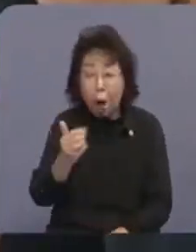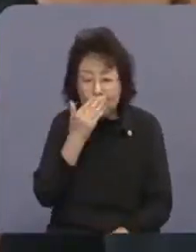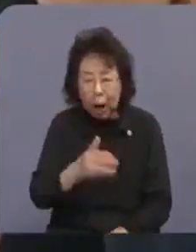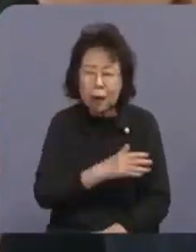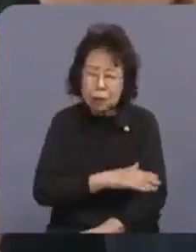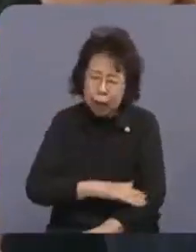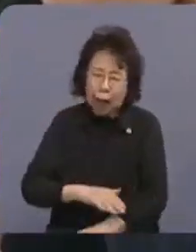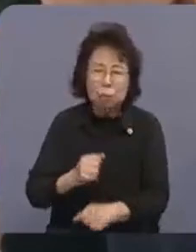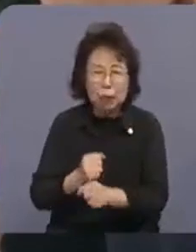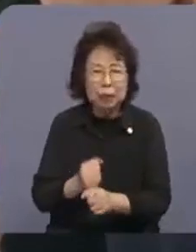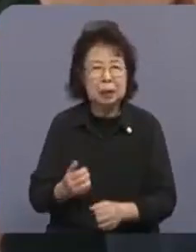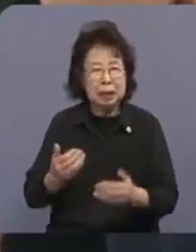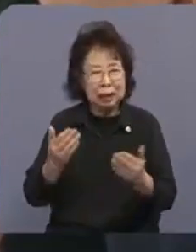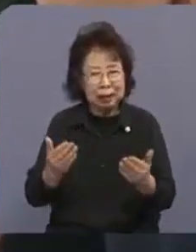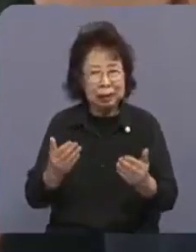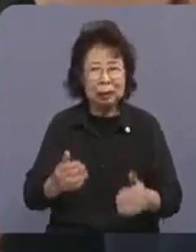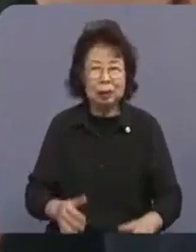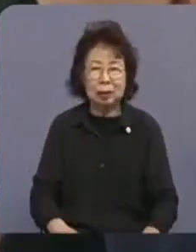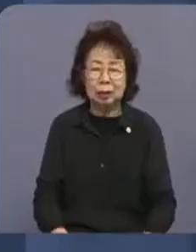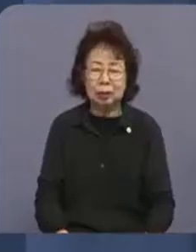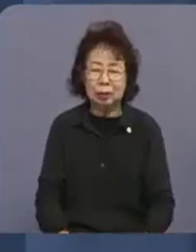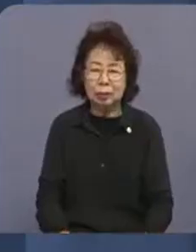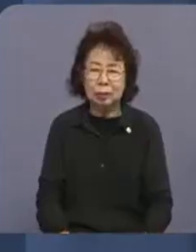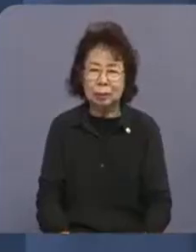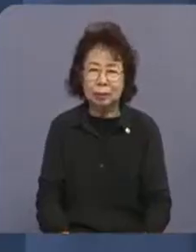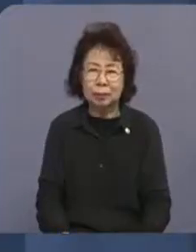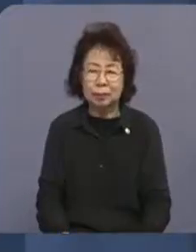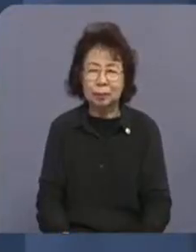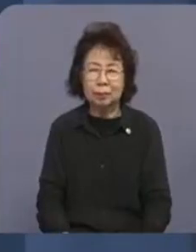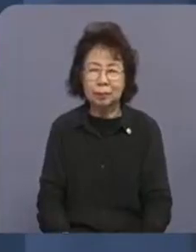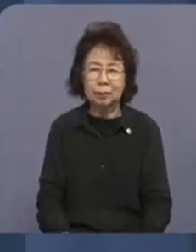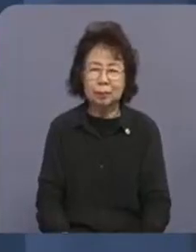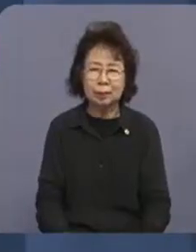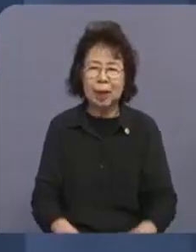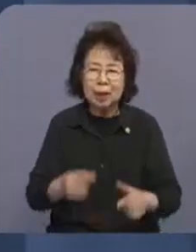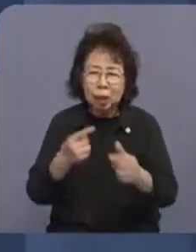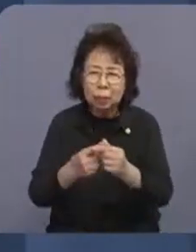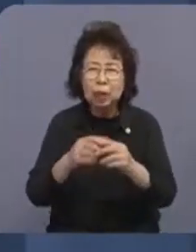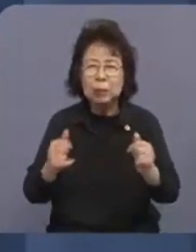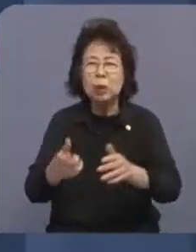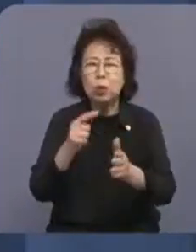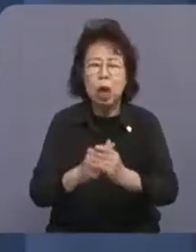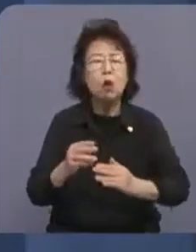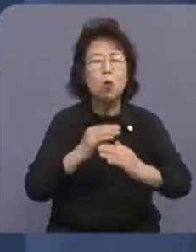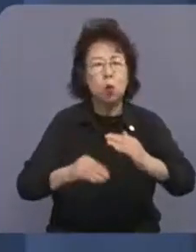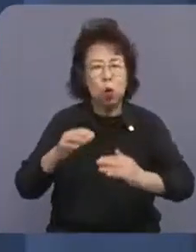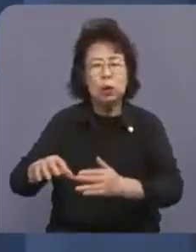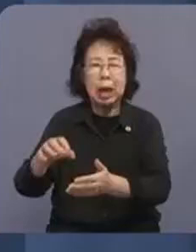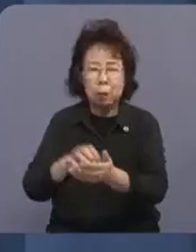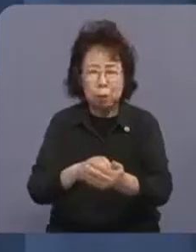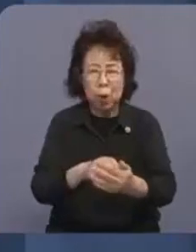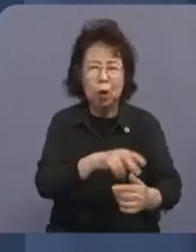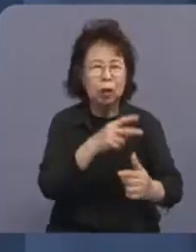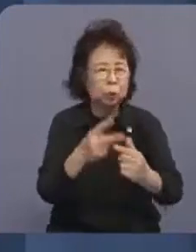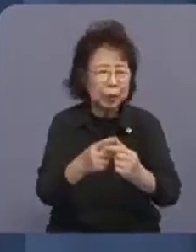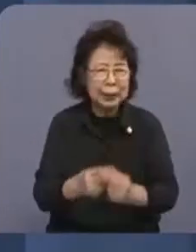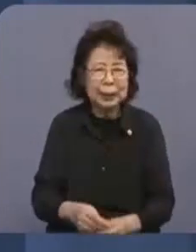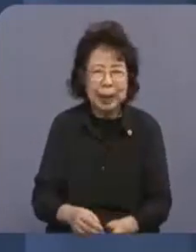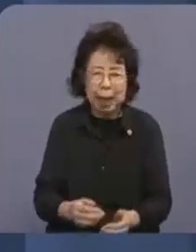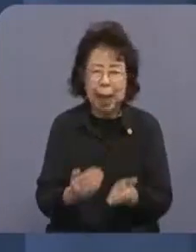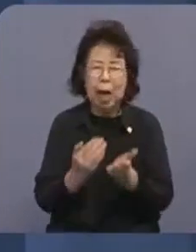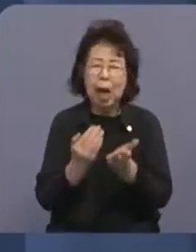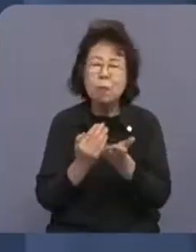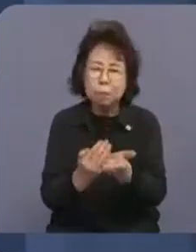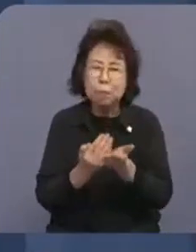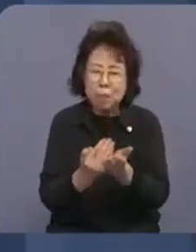하겠다고 밝혔습니다 첫 번째는 어 시민을 위한 공공성 확보 두 번째로는